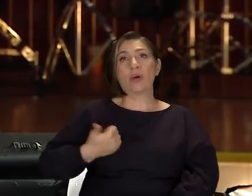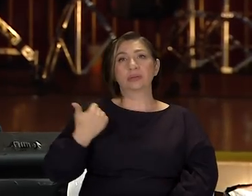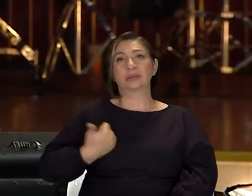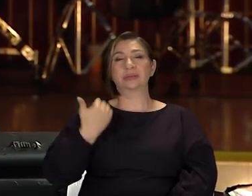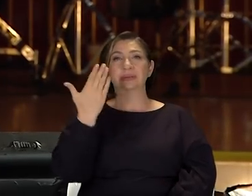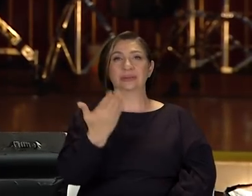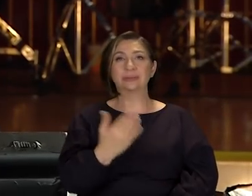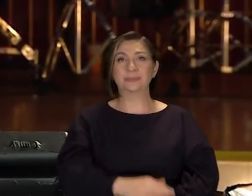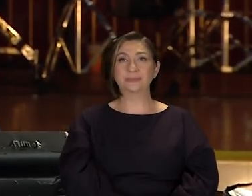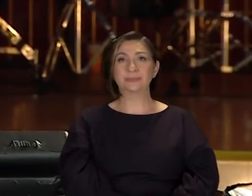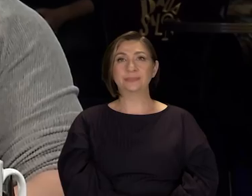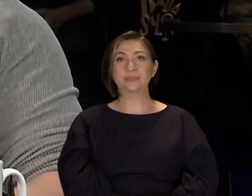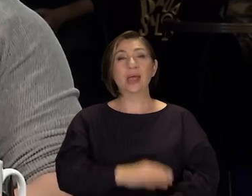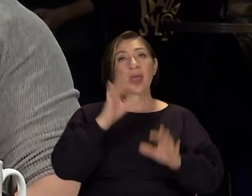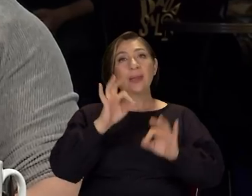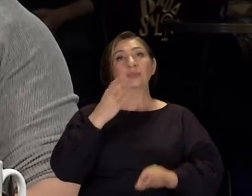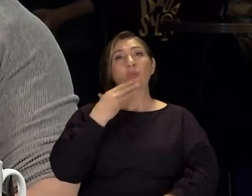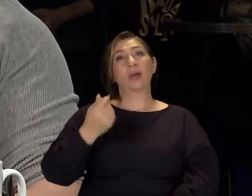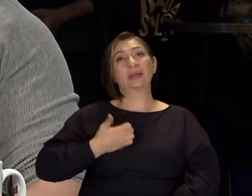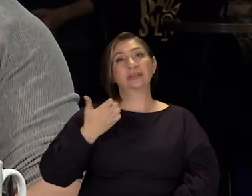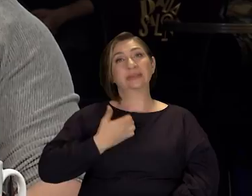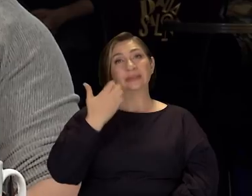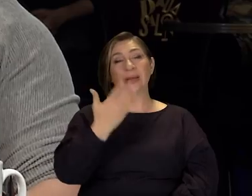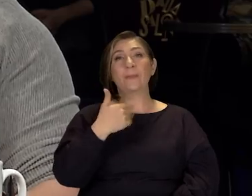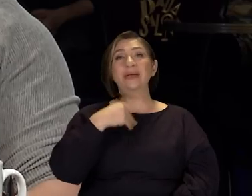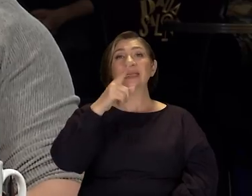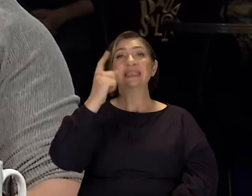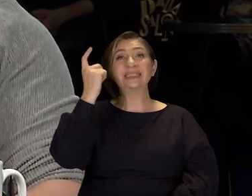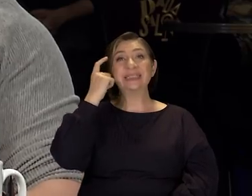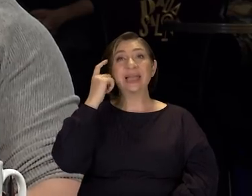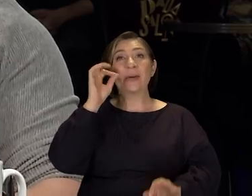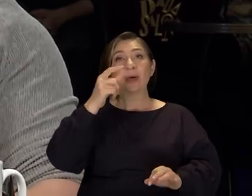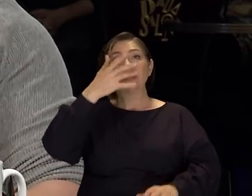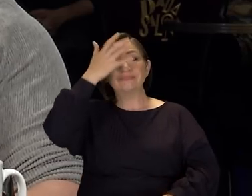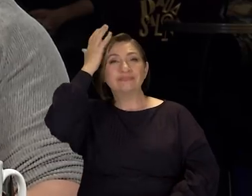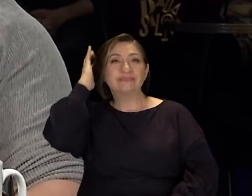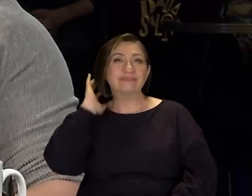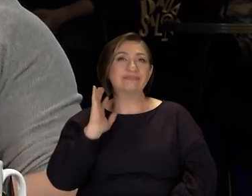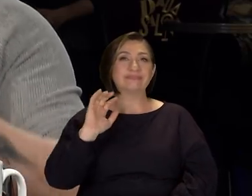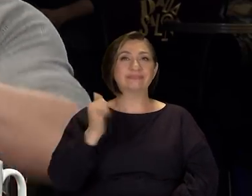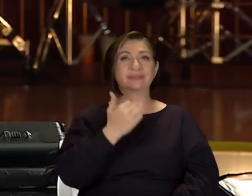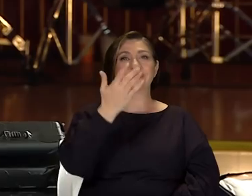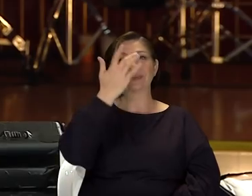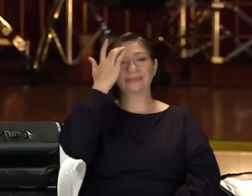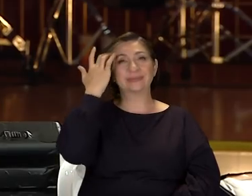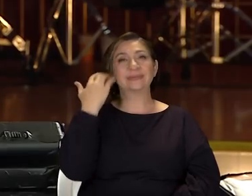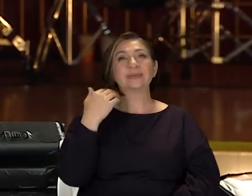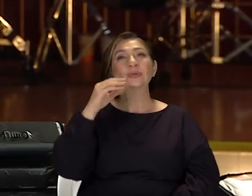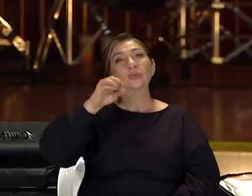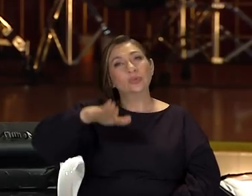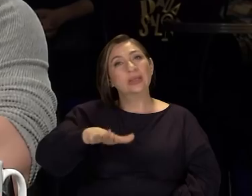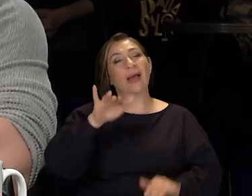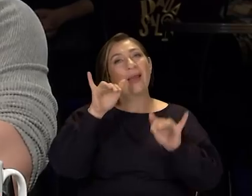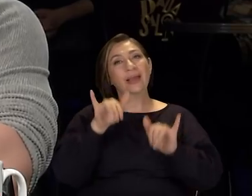bir adamdın. Hep çok yakışıklıydın. Yani ben seni tanıdığımda senin böyle saçların evet vardı. Evet abi. Küçükken evet. de